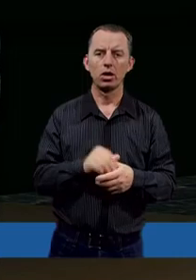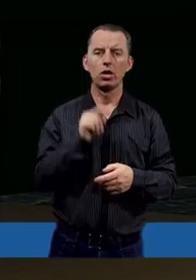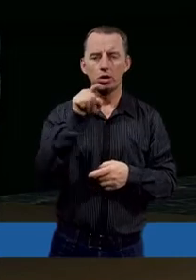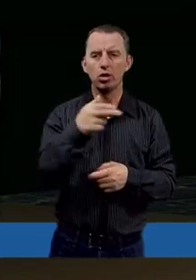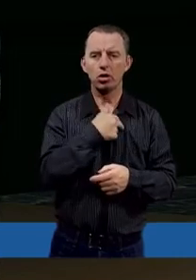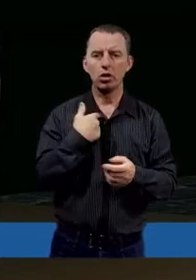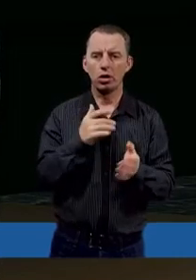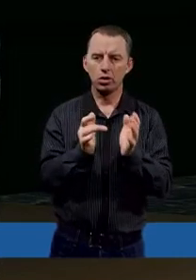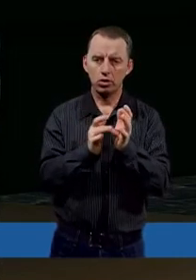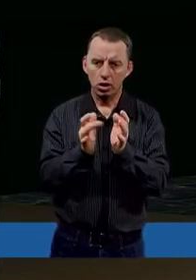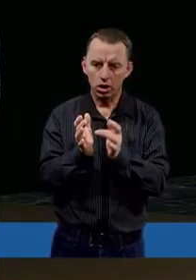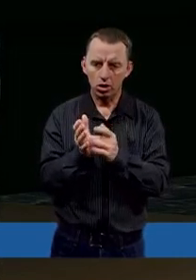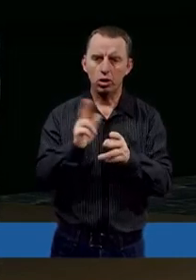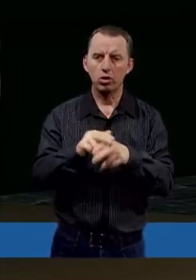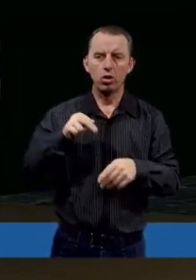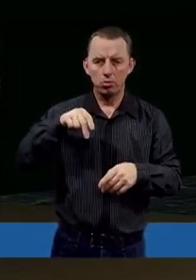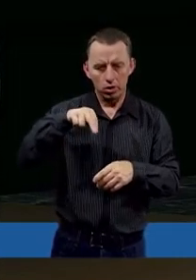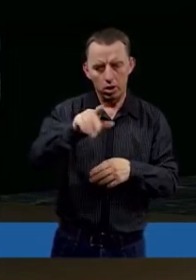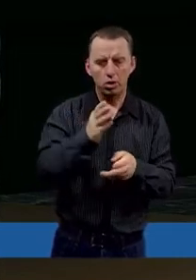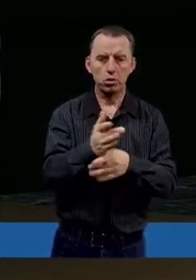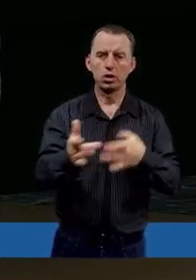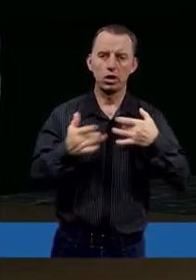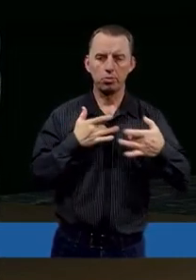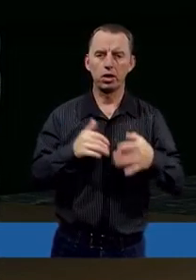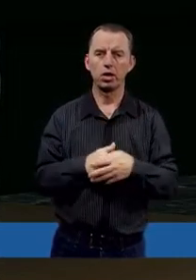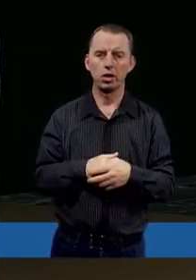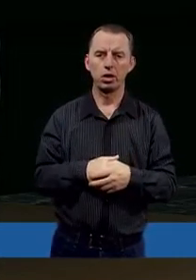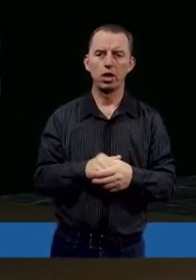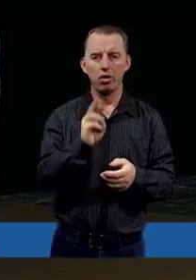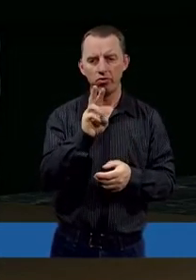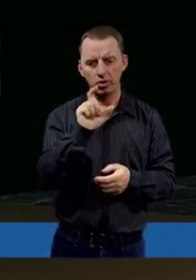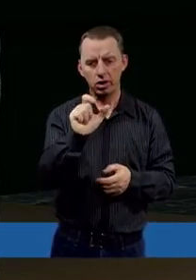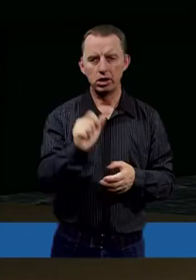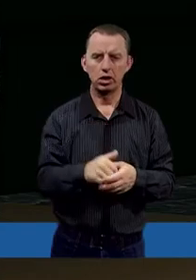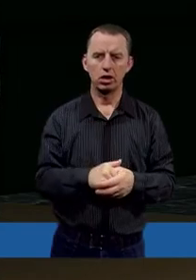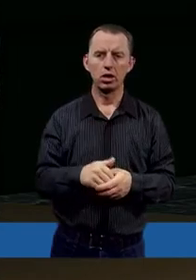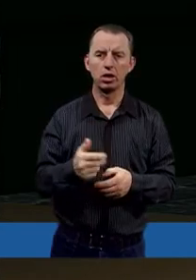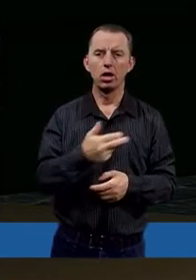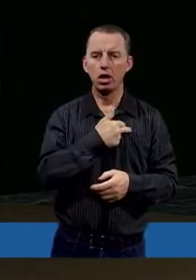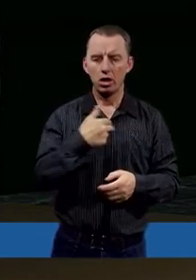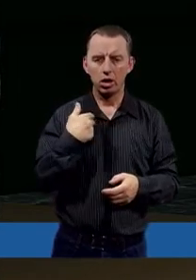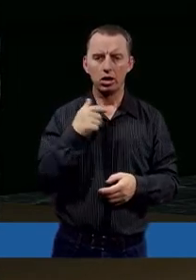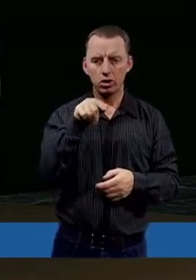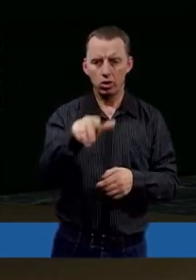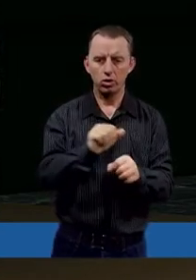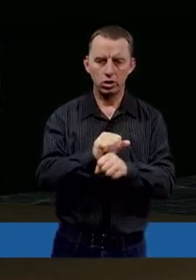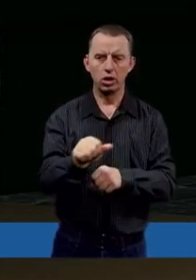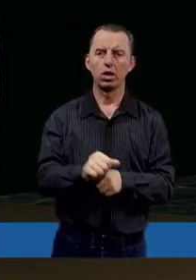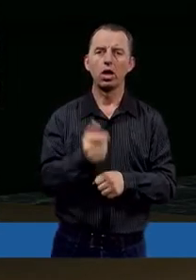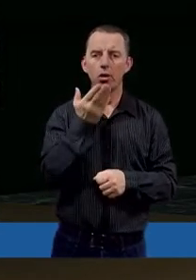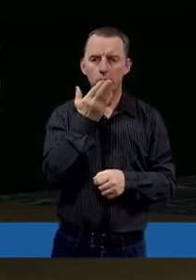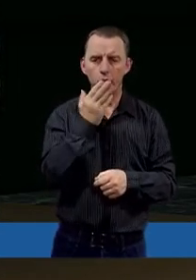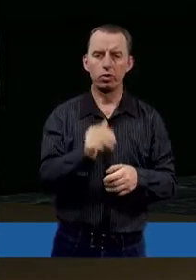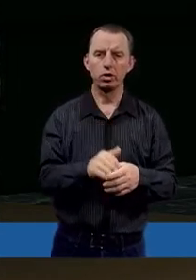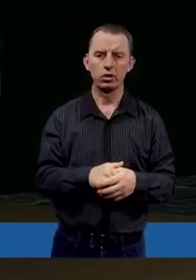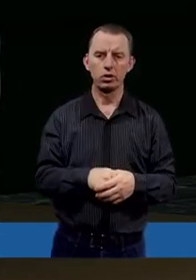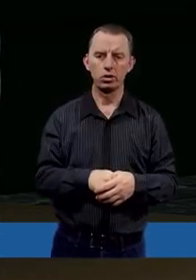Zbawiciel Jezus Chrystus przechodzi przez cierpienia, więc zna, co to jest, kiedy człowiek